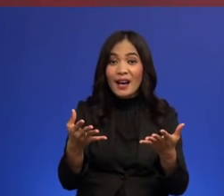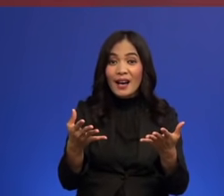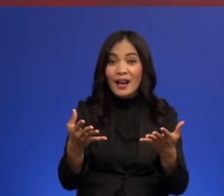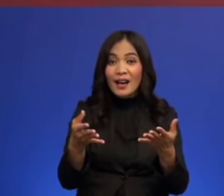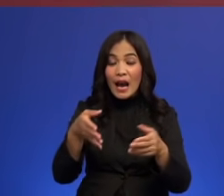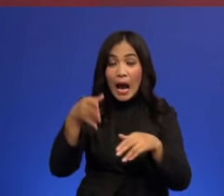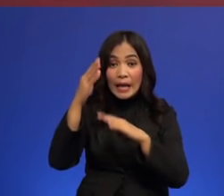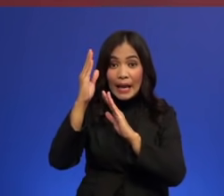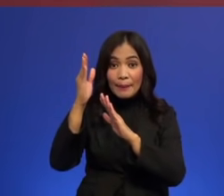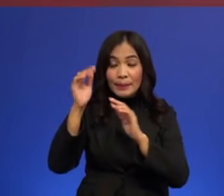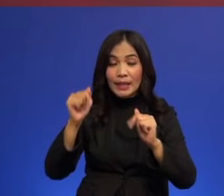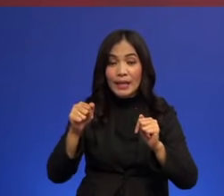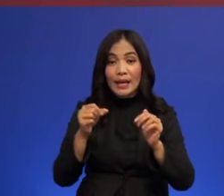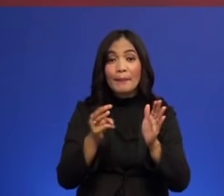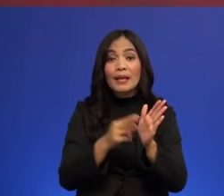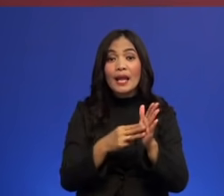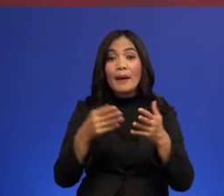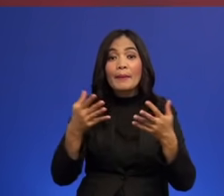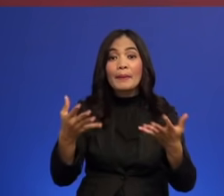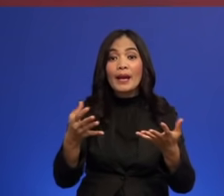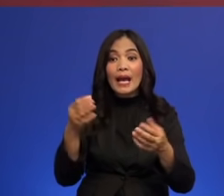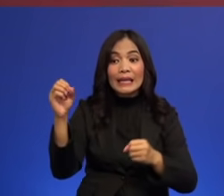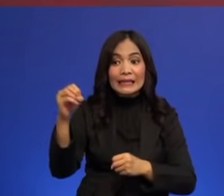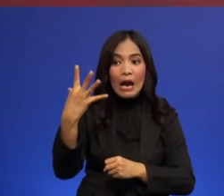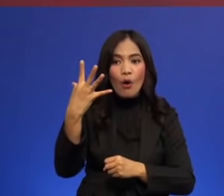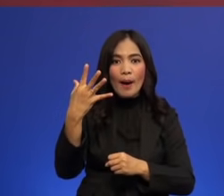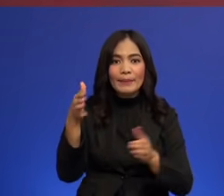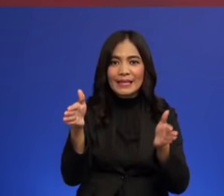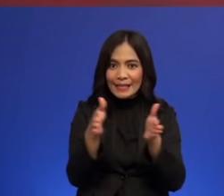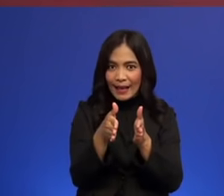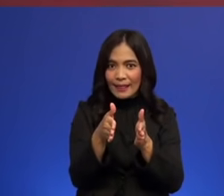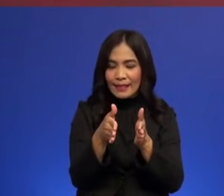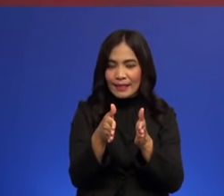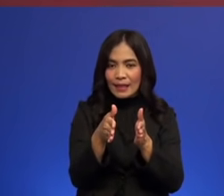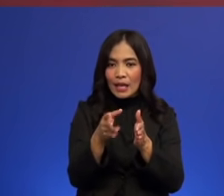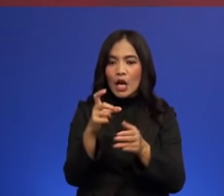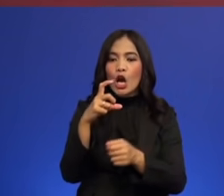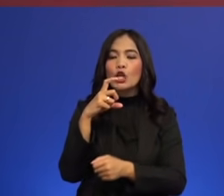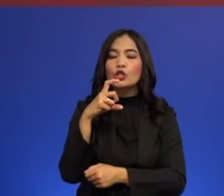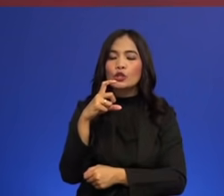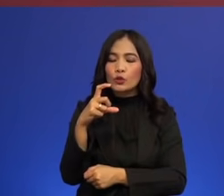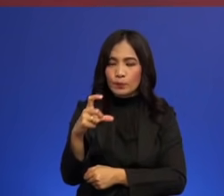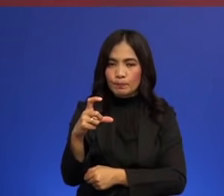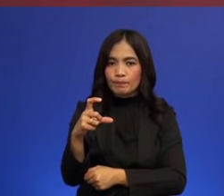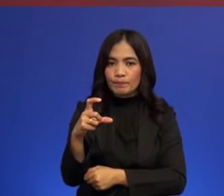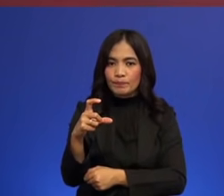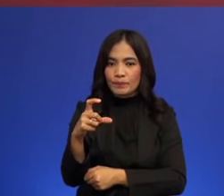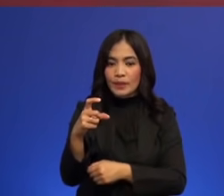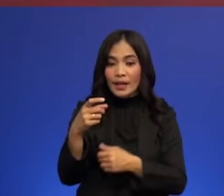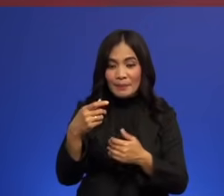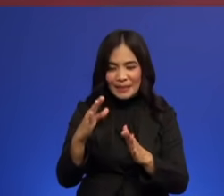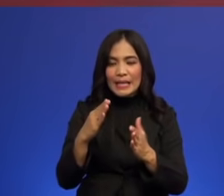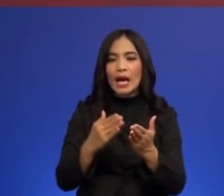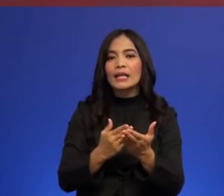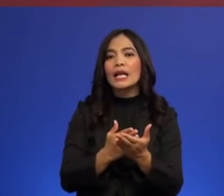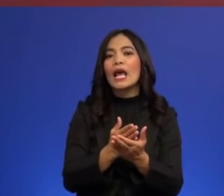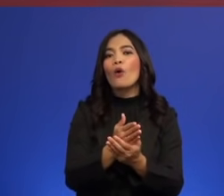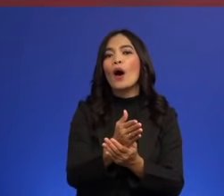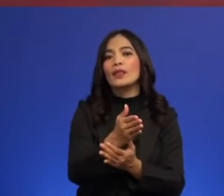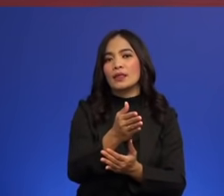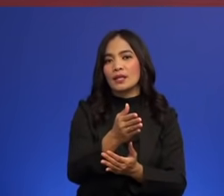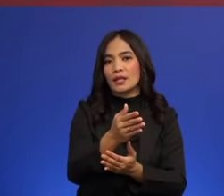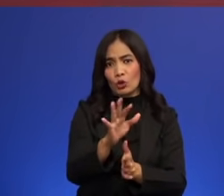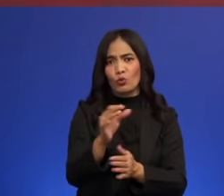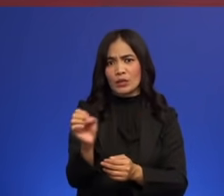kamu hadapi, jawaban kita singkat, cukup, bisa dilewati.